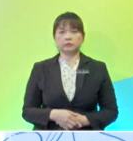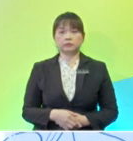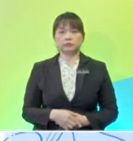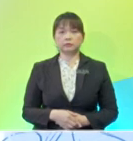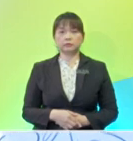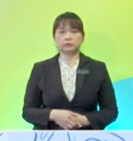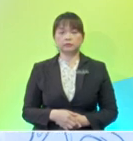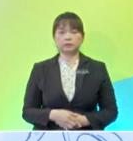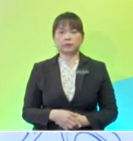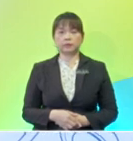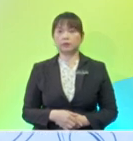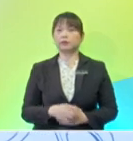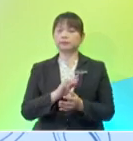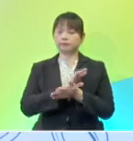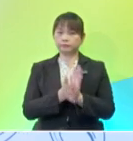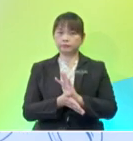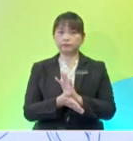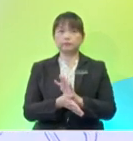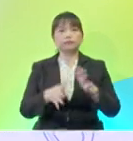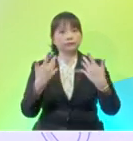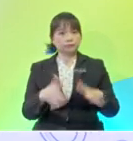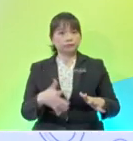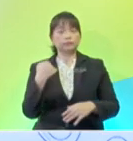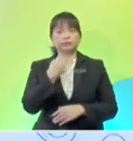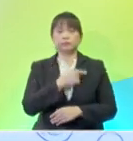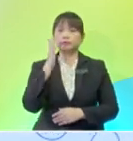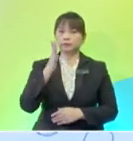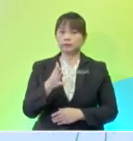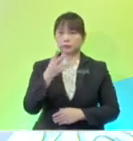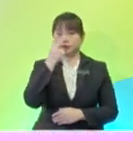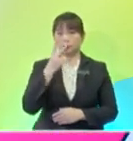jadi dan sudah tuh kita akan ambil French